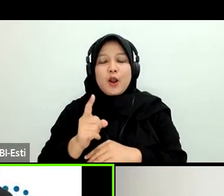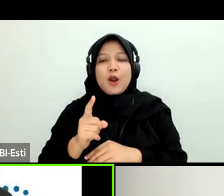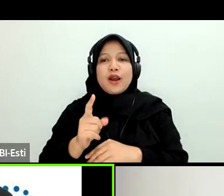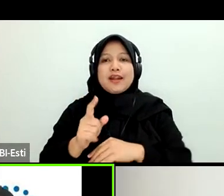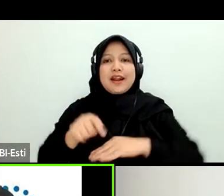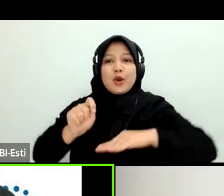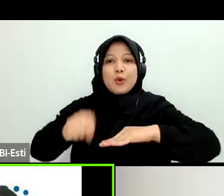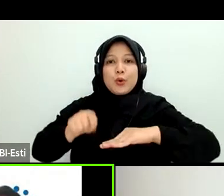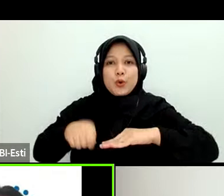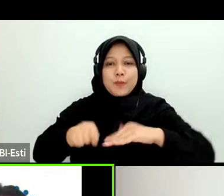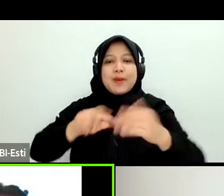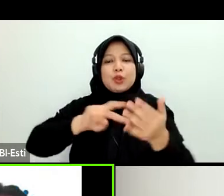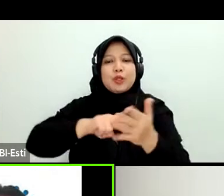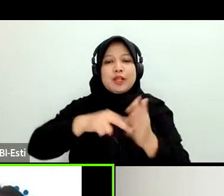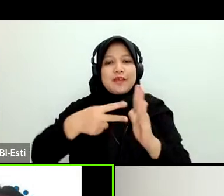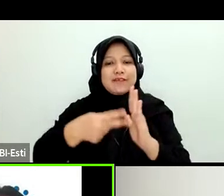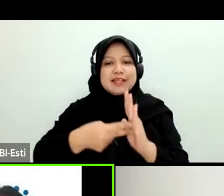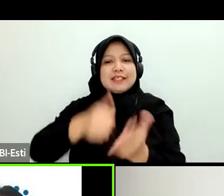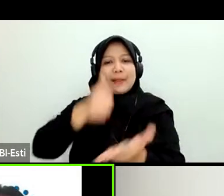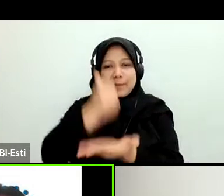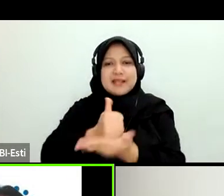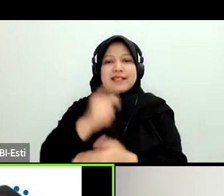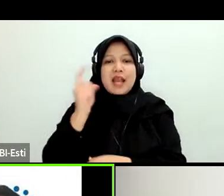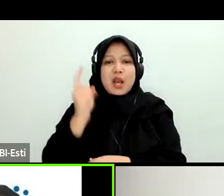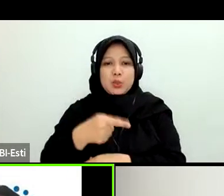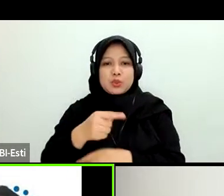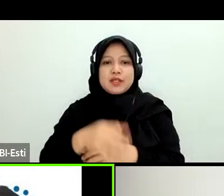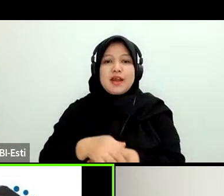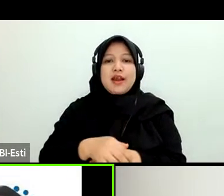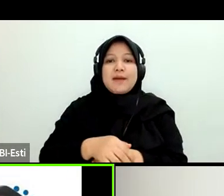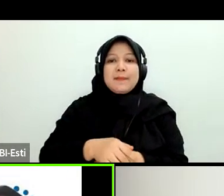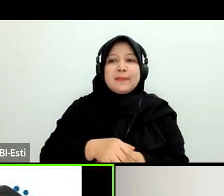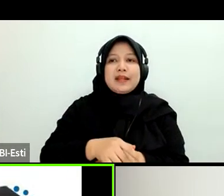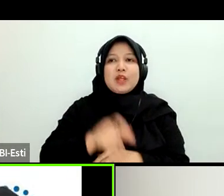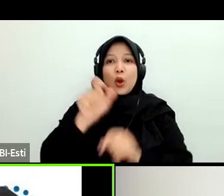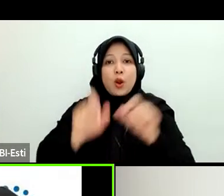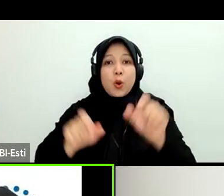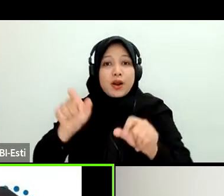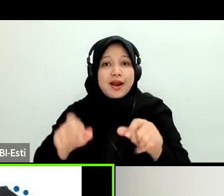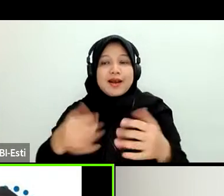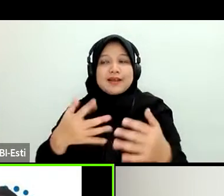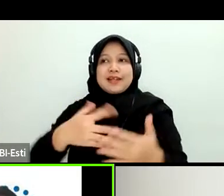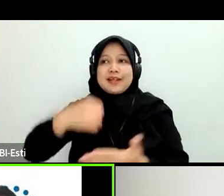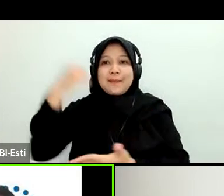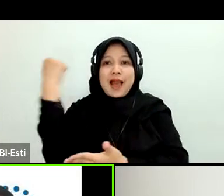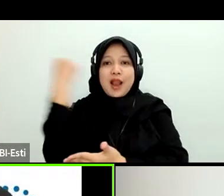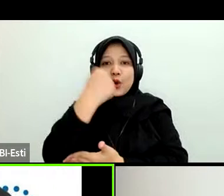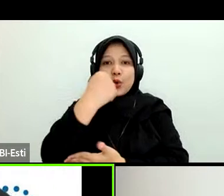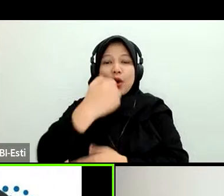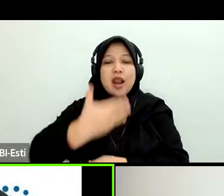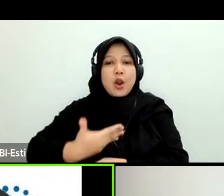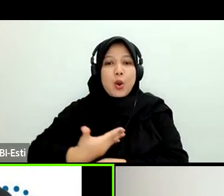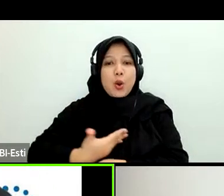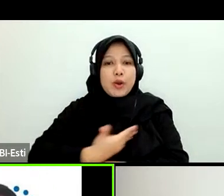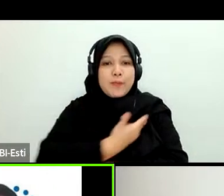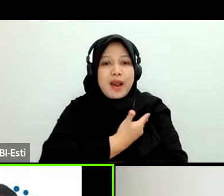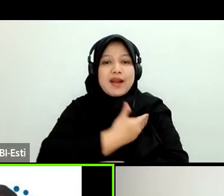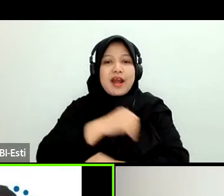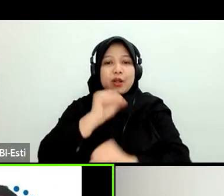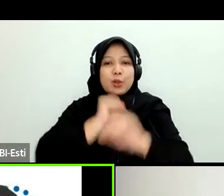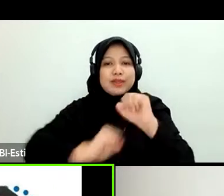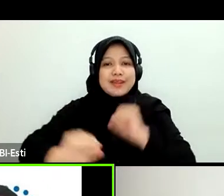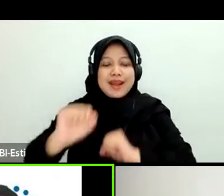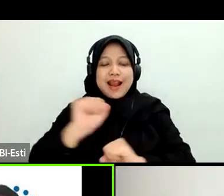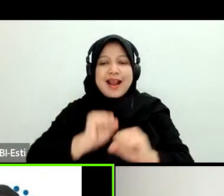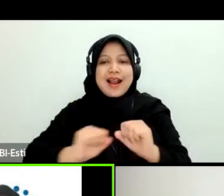Pasti baik orangnya baik pelaku korban dan perbuatannya itu sendiri gitu ya perbuatan